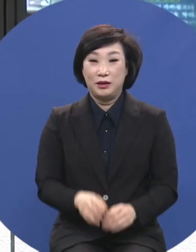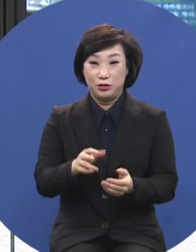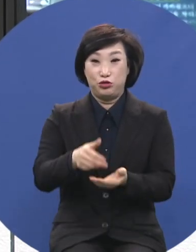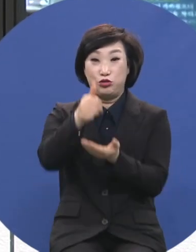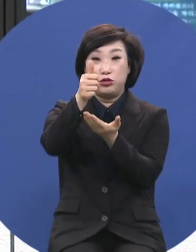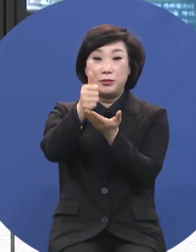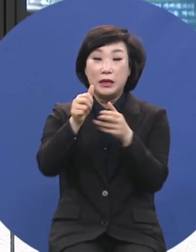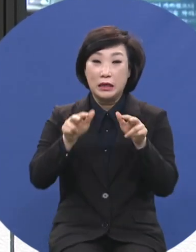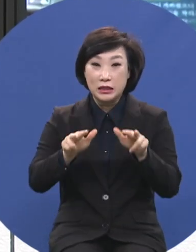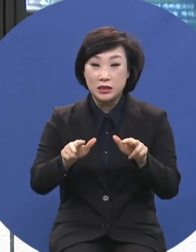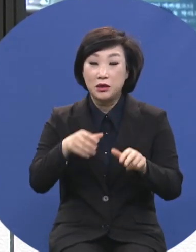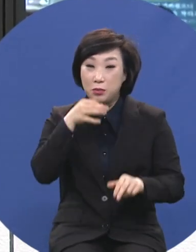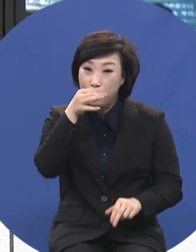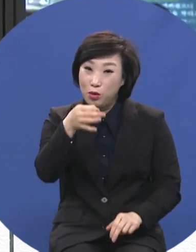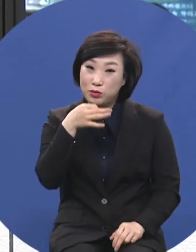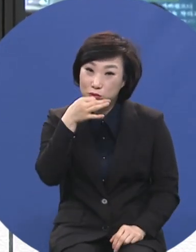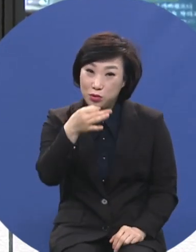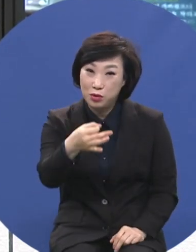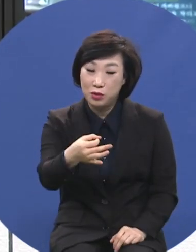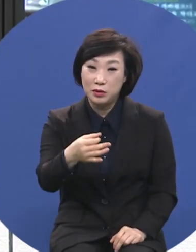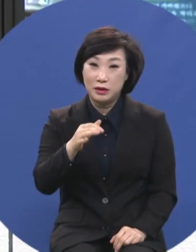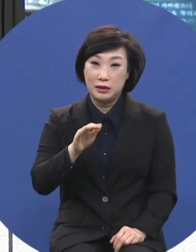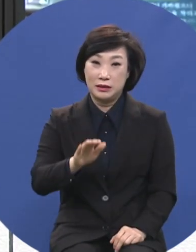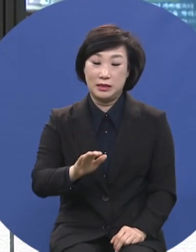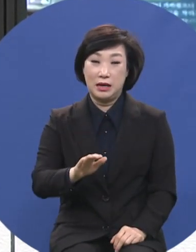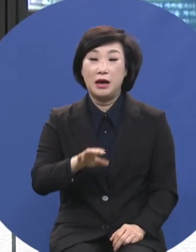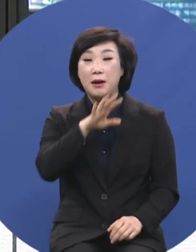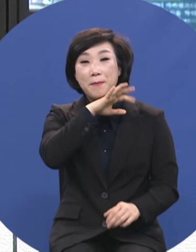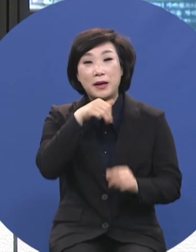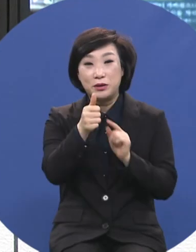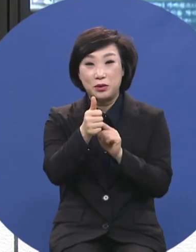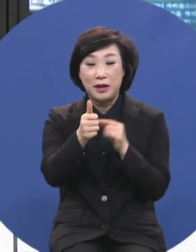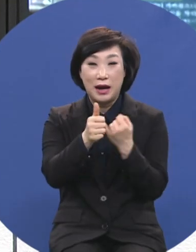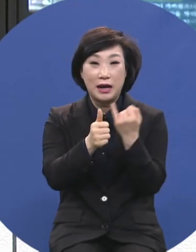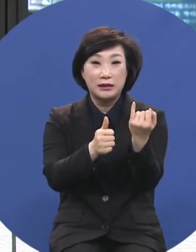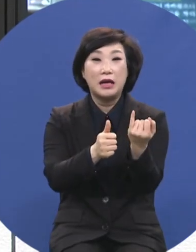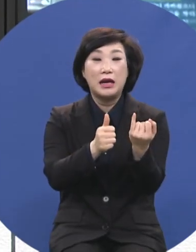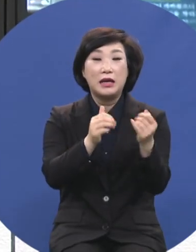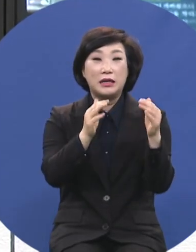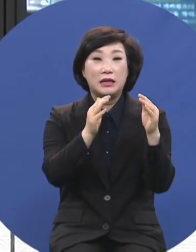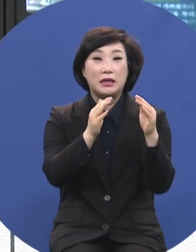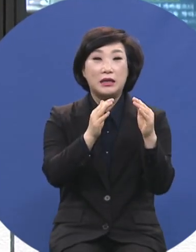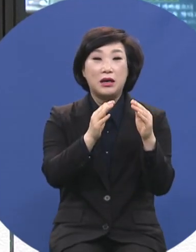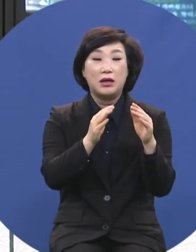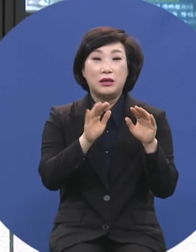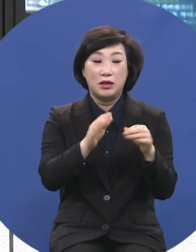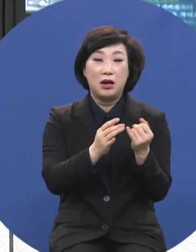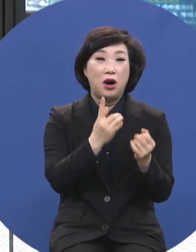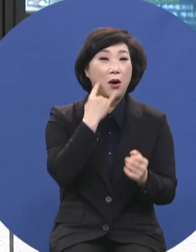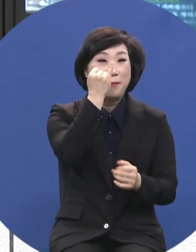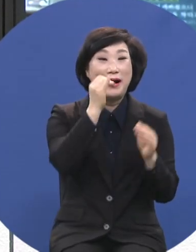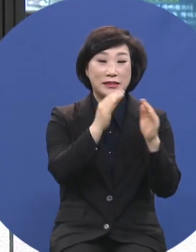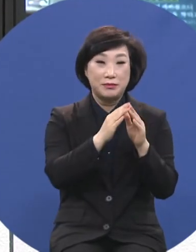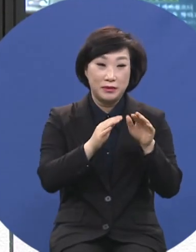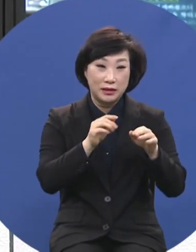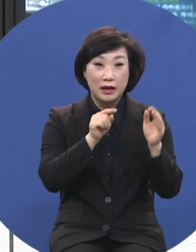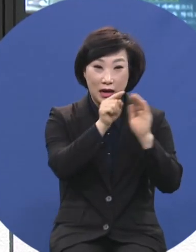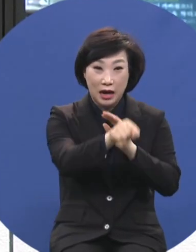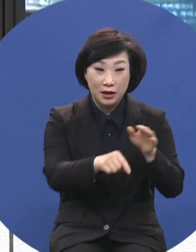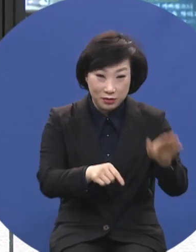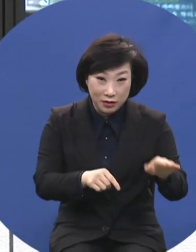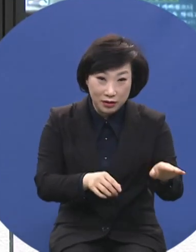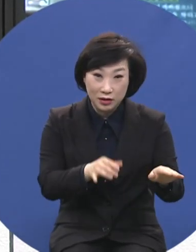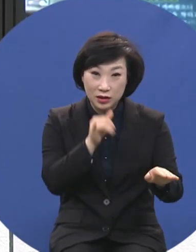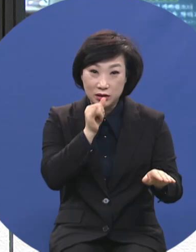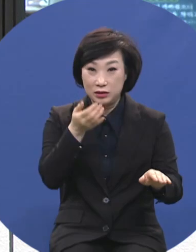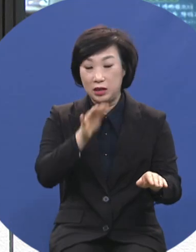주님은 지금 목소리로 베드로의 장모의 집에 가서 손으로 만졌으나